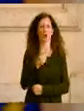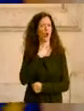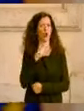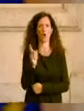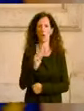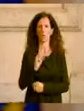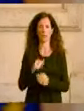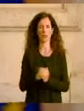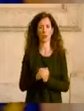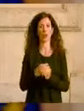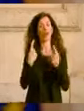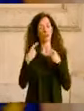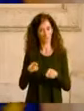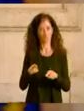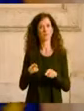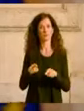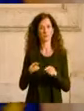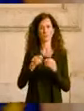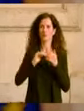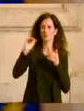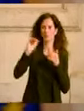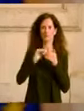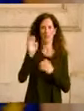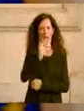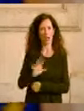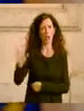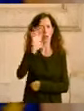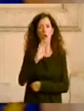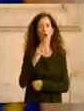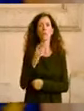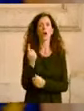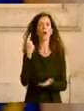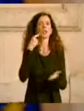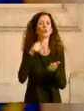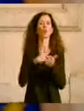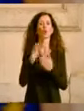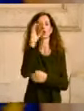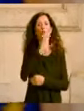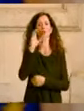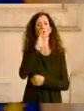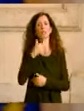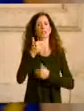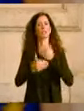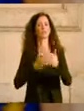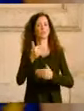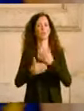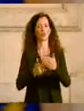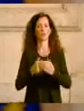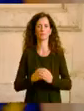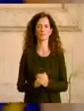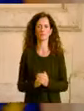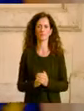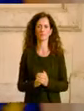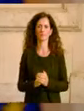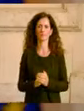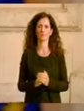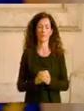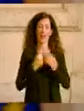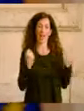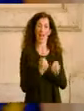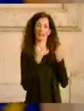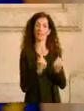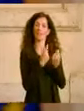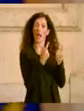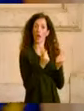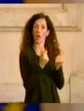le premesse per una ripresa anche del turismo. Per quanto riguarda le attività economiche e le